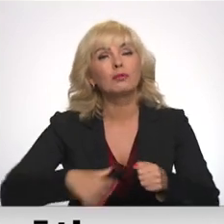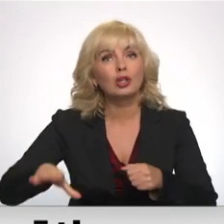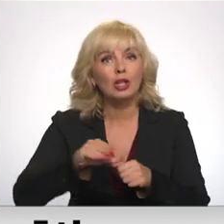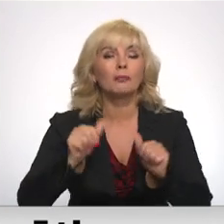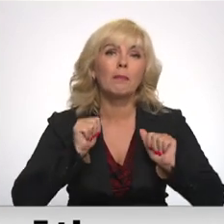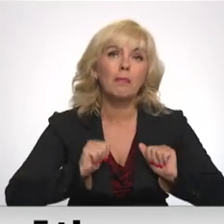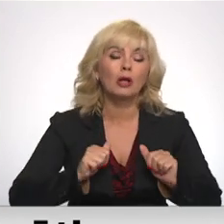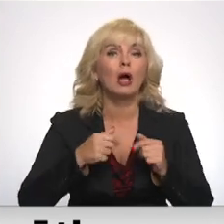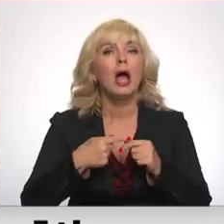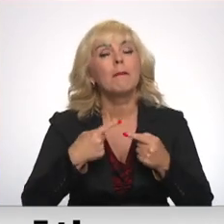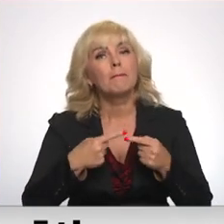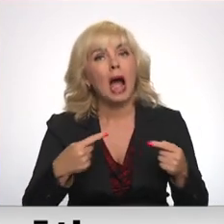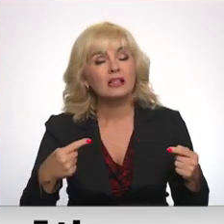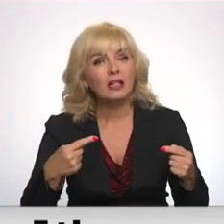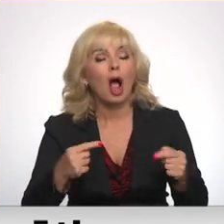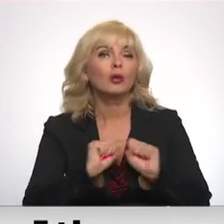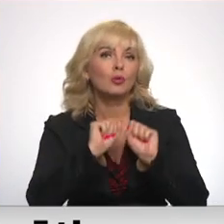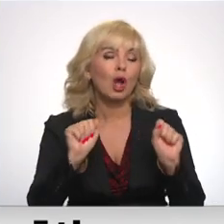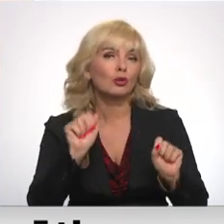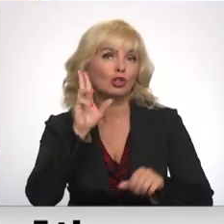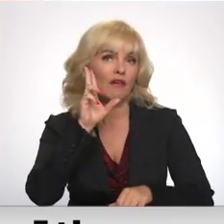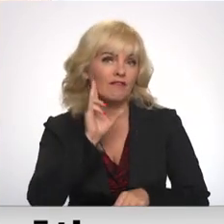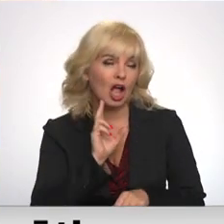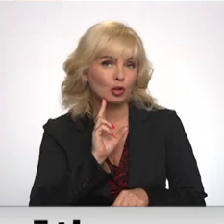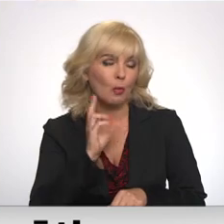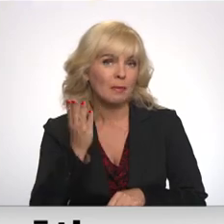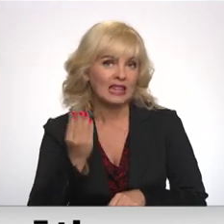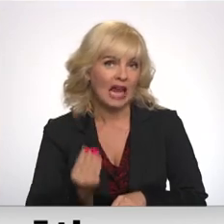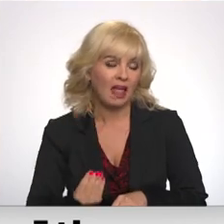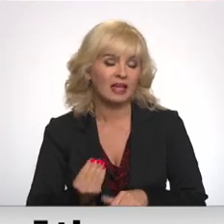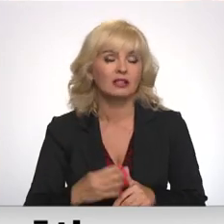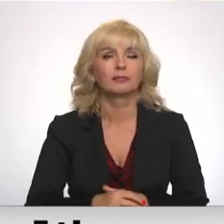mierīgas materiālu nodrošinātas vecumdienas. Madara Līcīte, Ainis Kupčs, Latvijas televīzija.